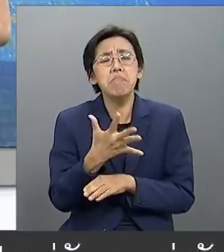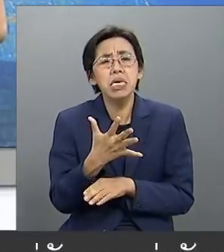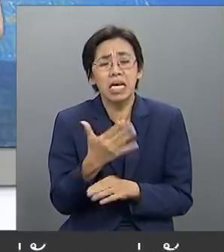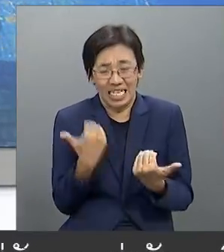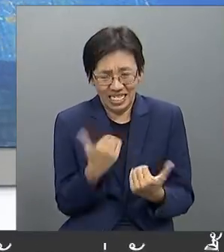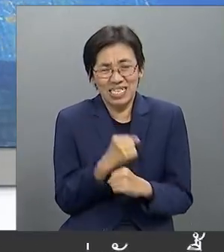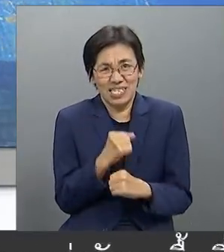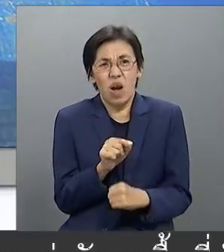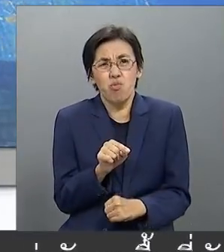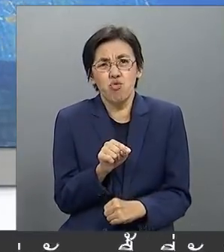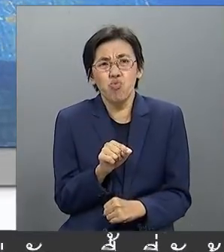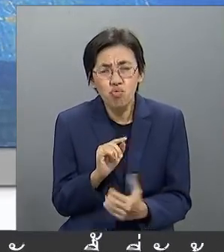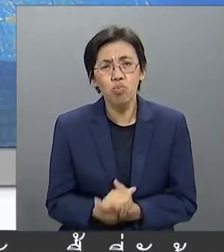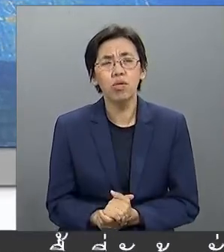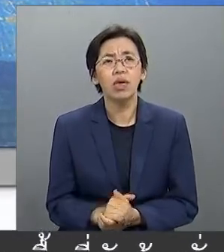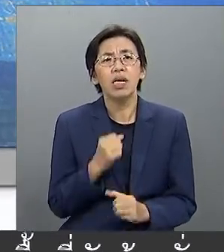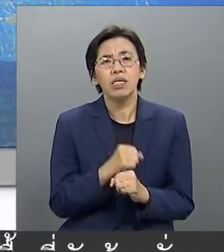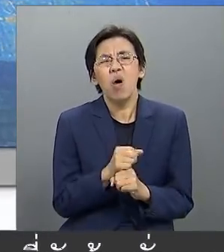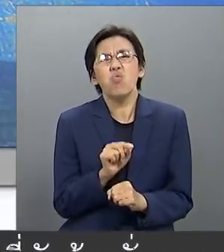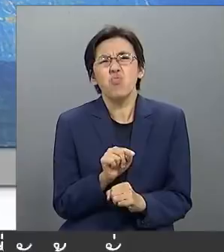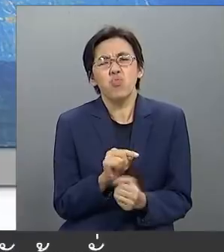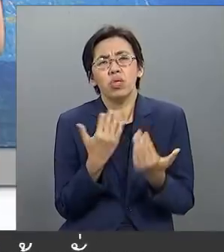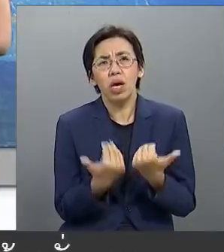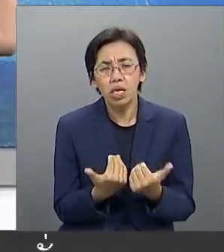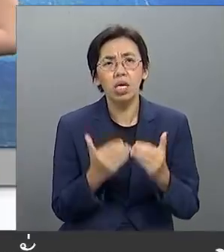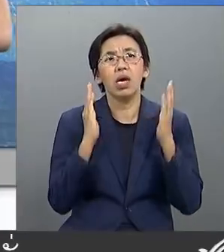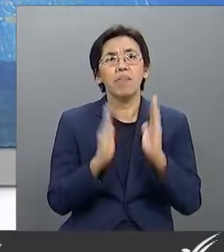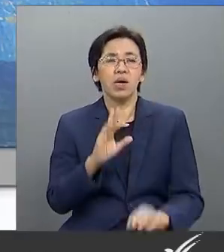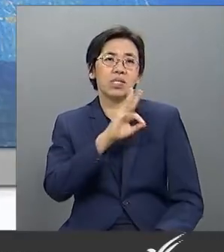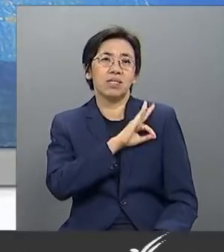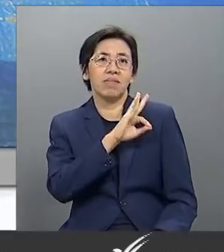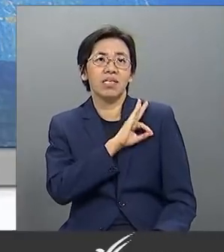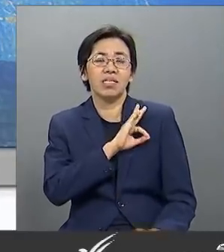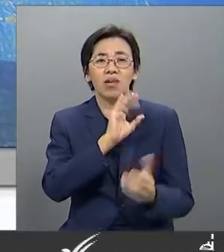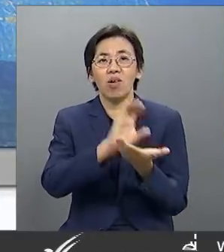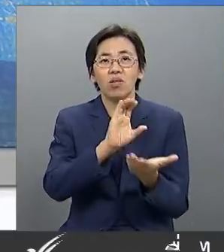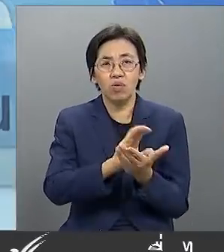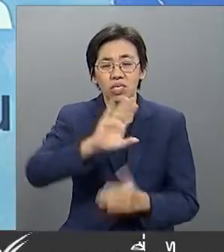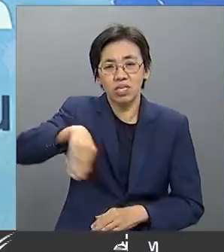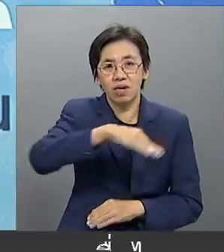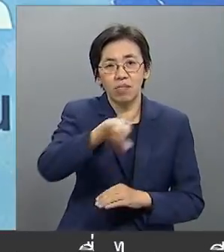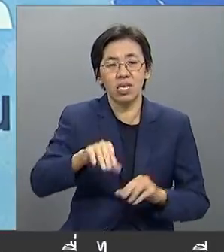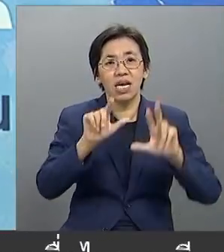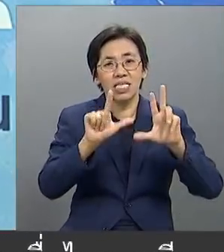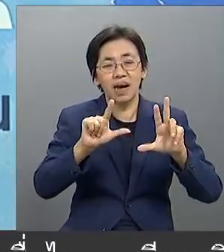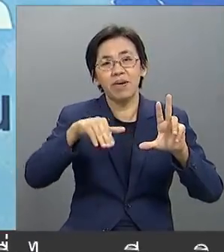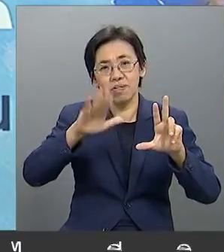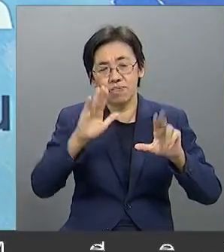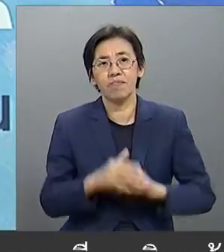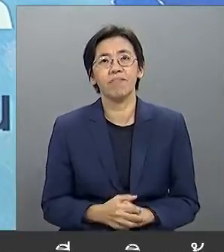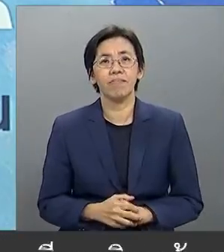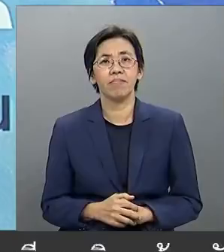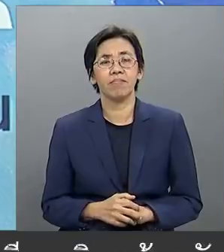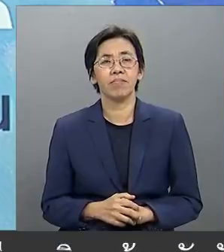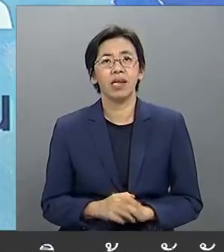ที่จะให้ดูว่าตอนนี้มีคนที่เข้าร่วมจริงๆแค่ 3ล้านคนเศษๆเท่านั้นนะคะแต่